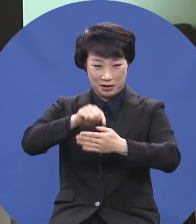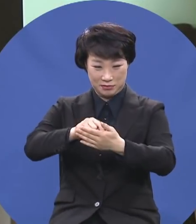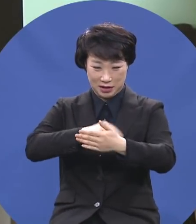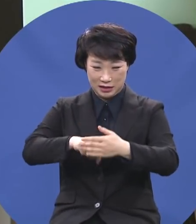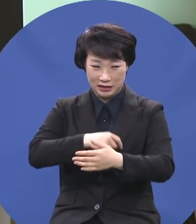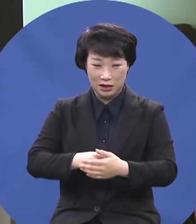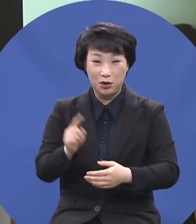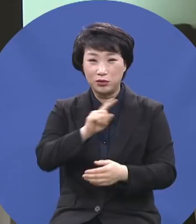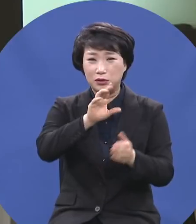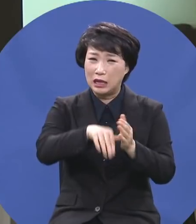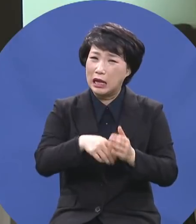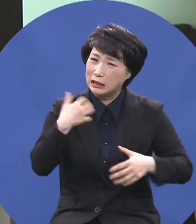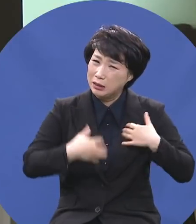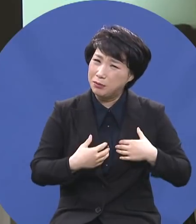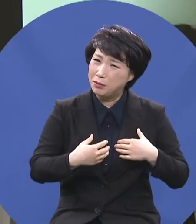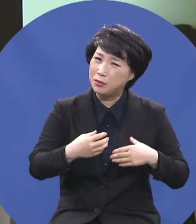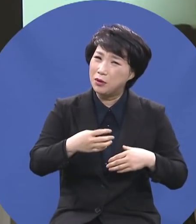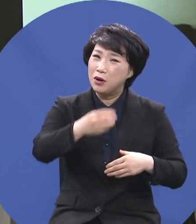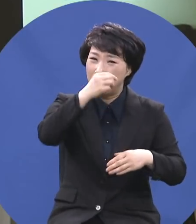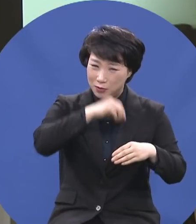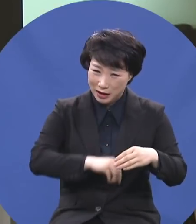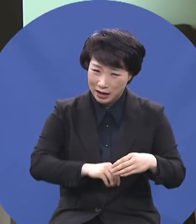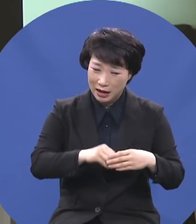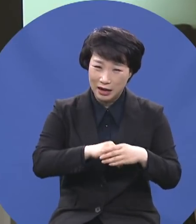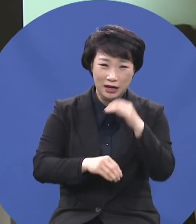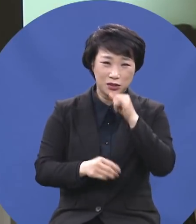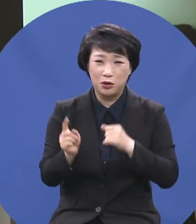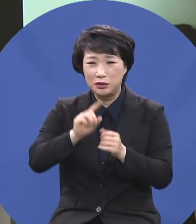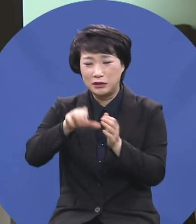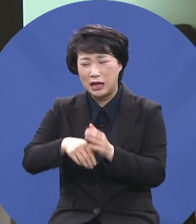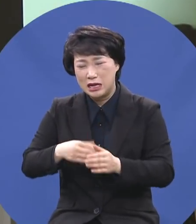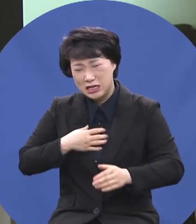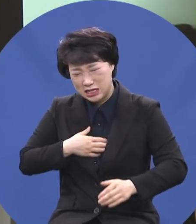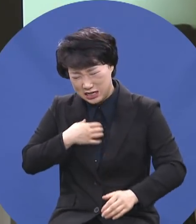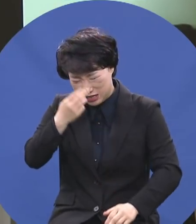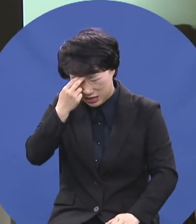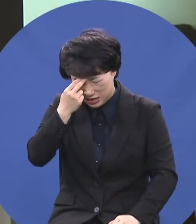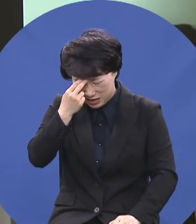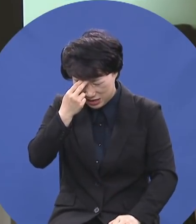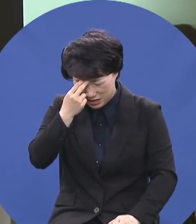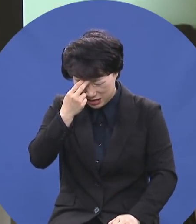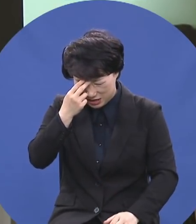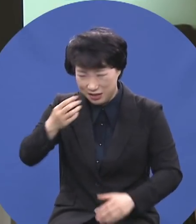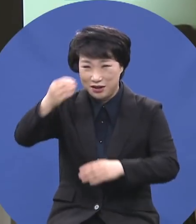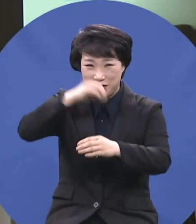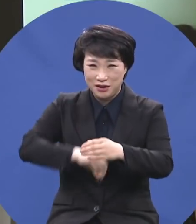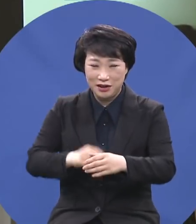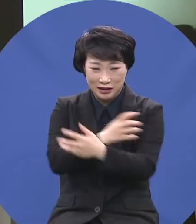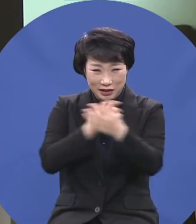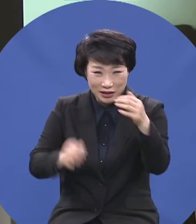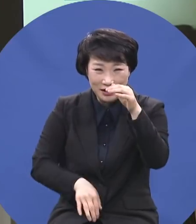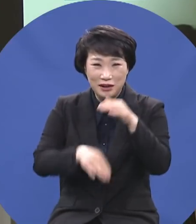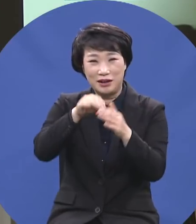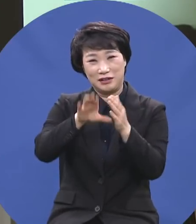때로는 기쁨으로 때로는 근심으로 꽉 차 있을 때가 많아요.